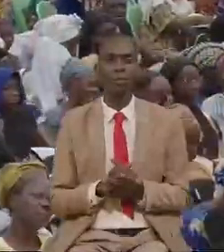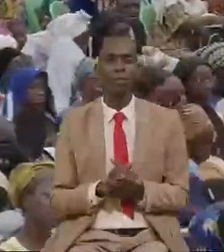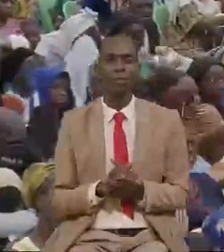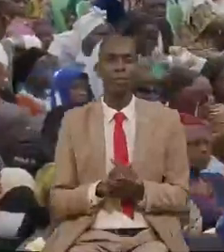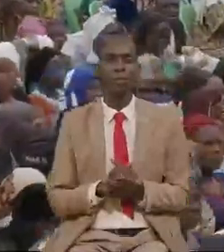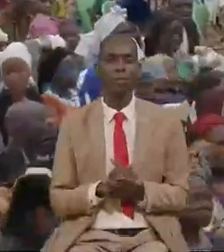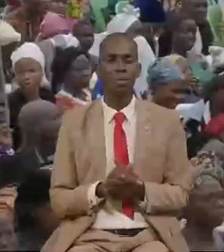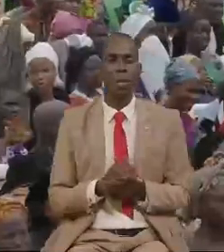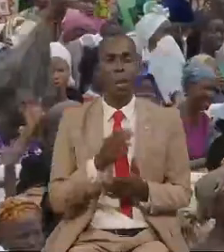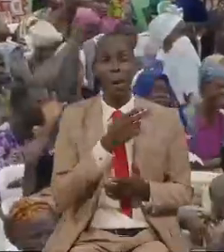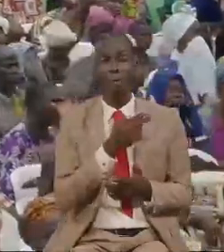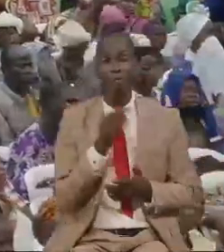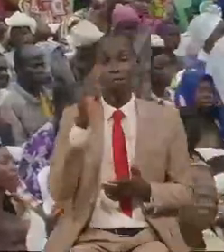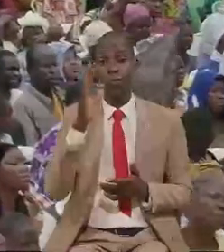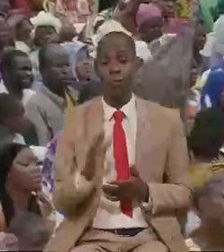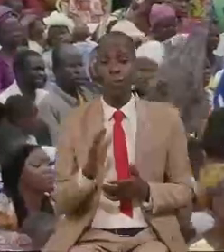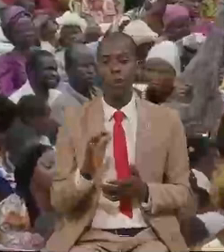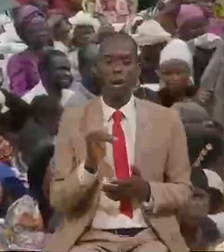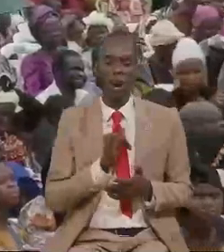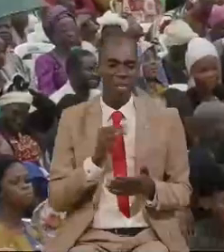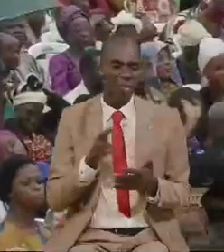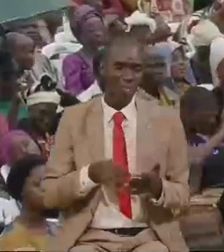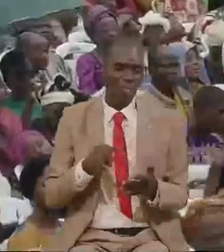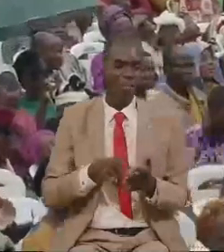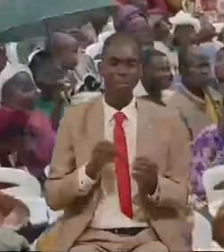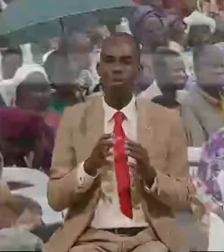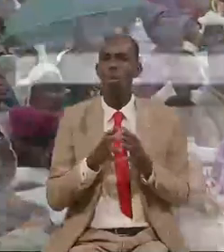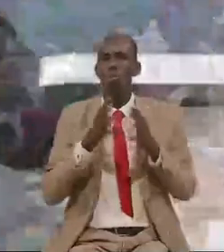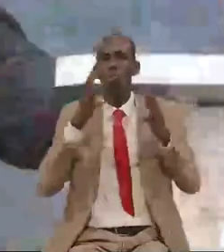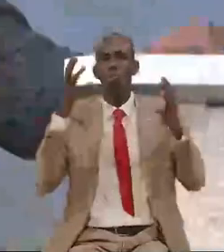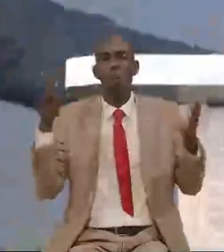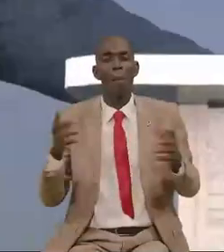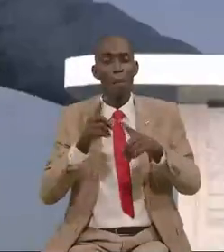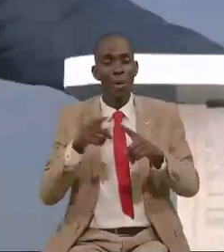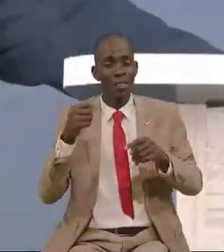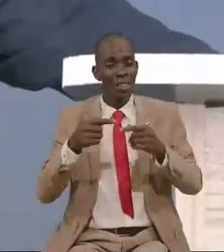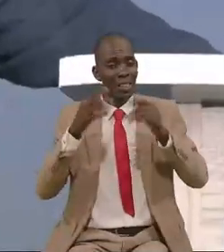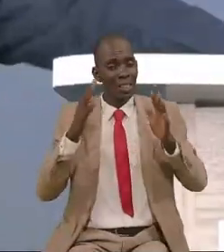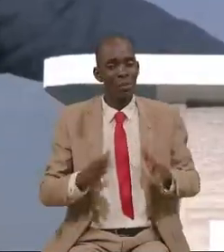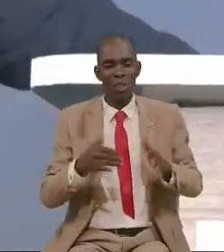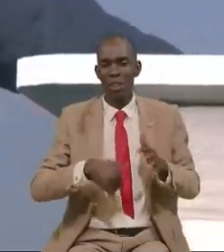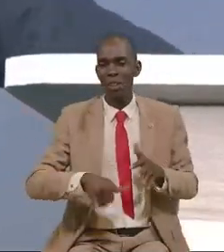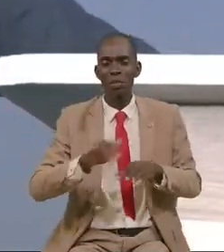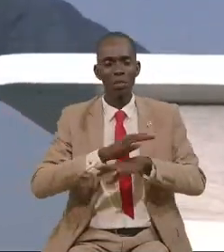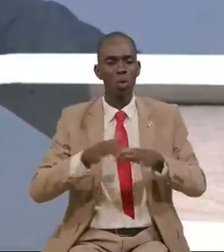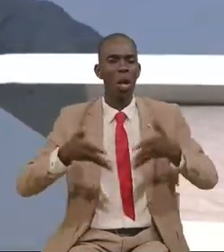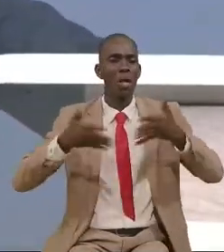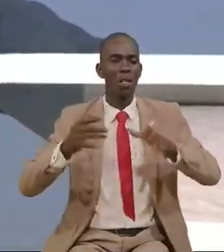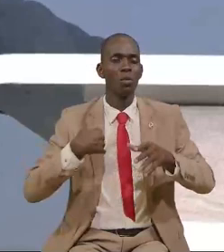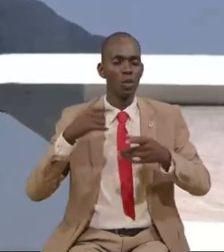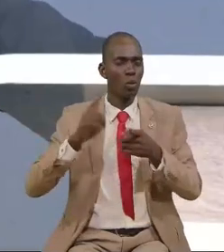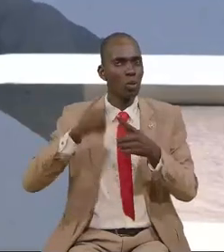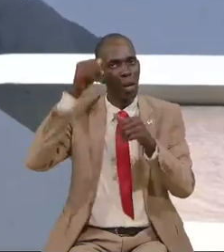Pasteur, je lis beaucoup, mais les ennemis ne me laissent pas de retenir ce que je